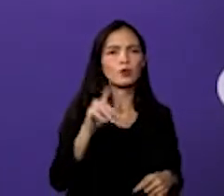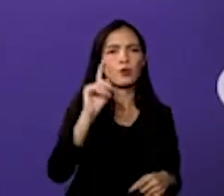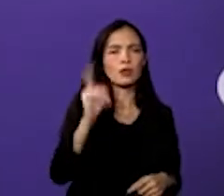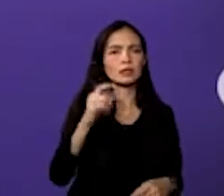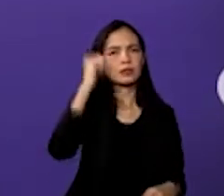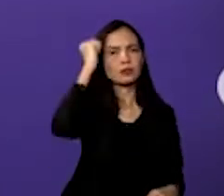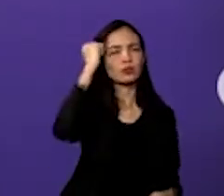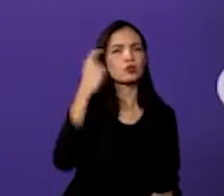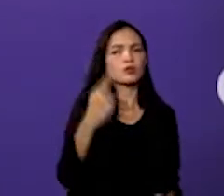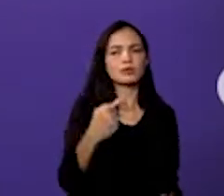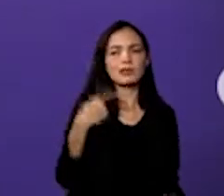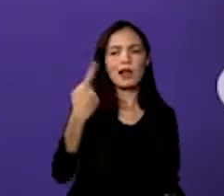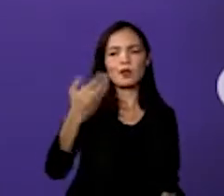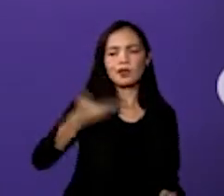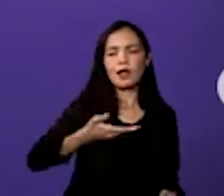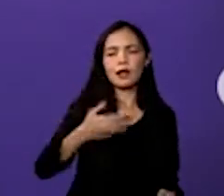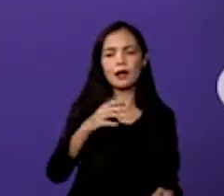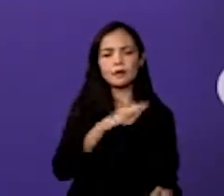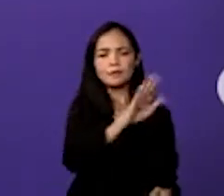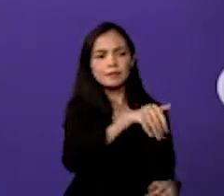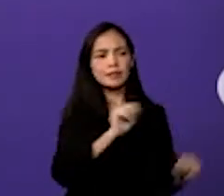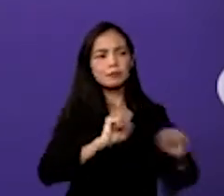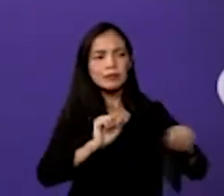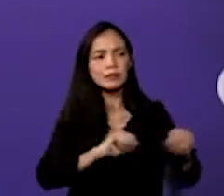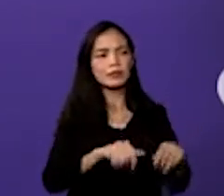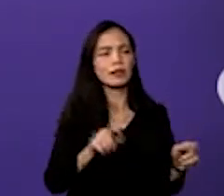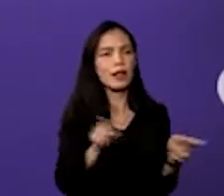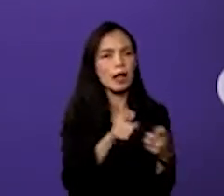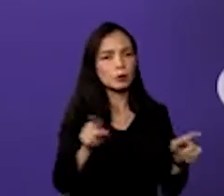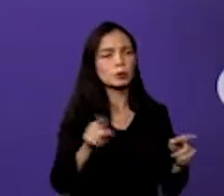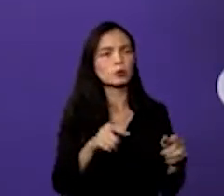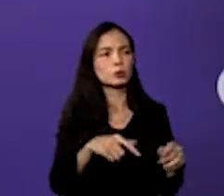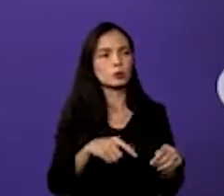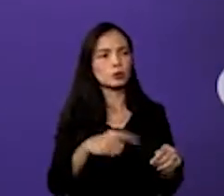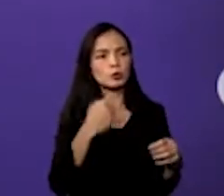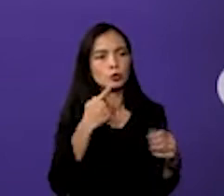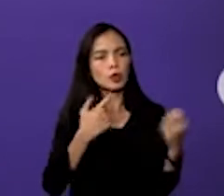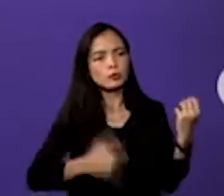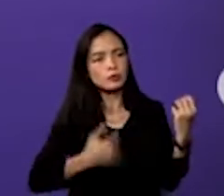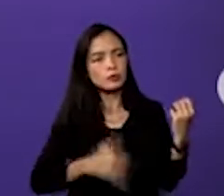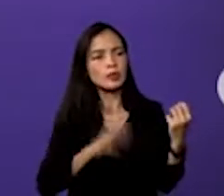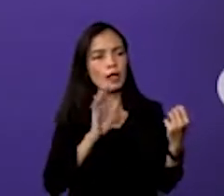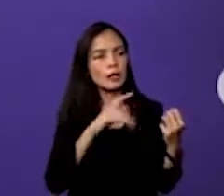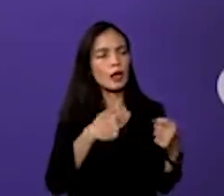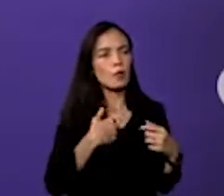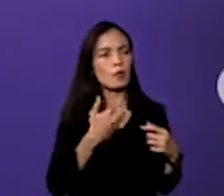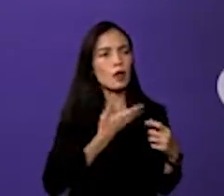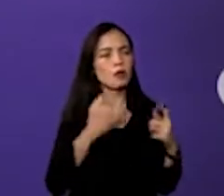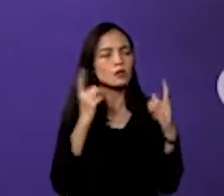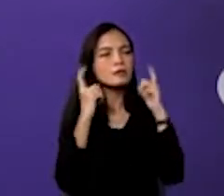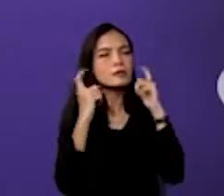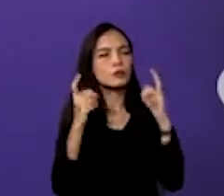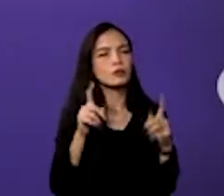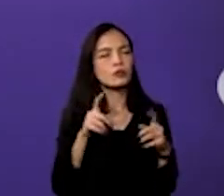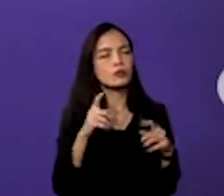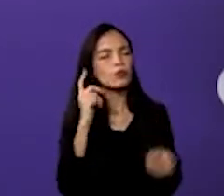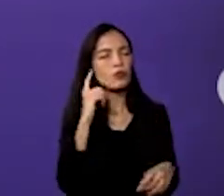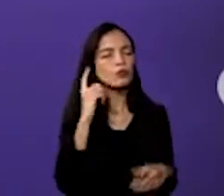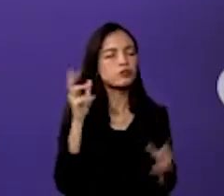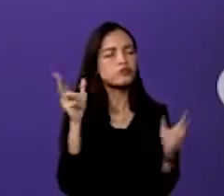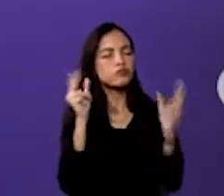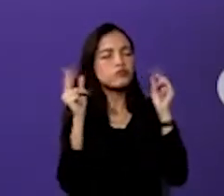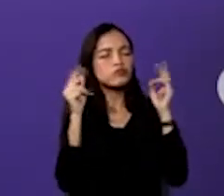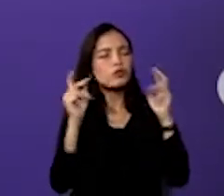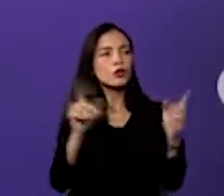nanyain dan Ayo cepetan digarap eh dibikin musiknya nanti biar Ibu bisa dengerin di YouTube atau di man G Wow keren